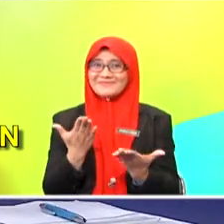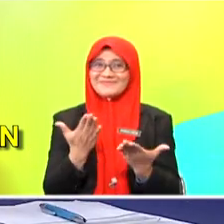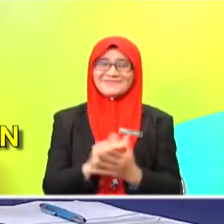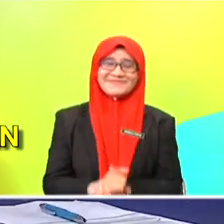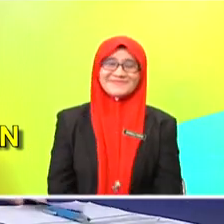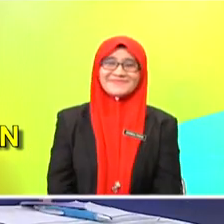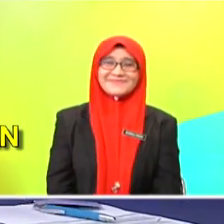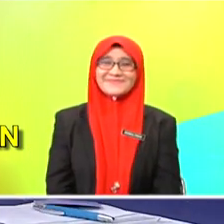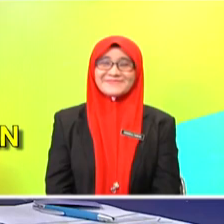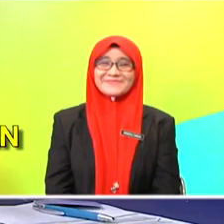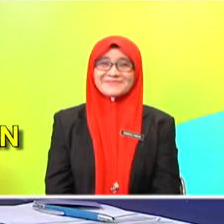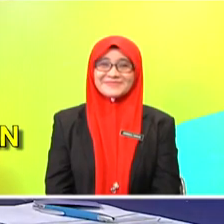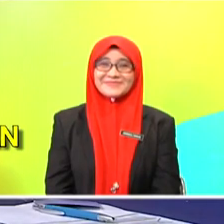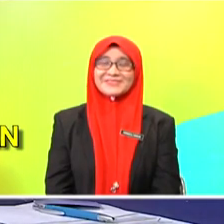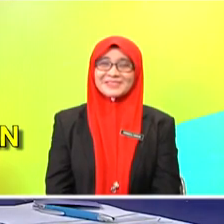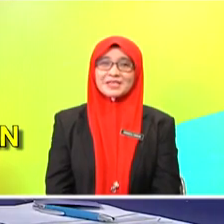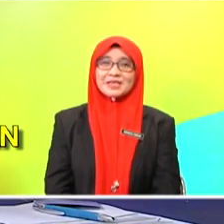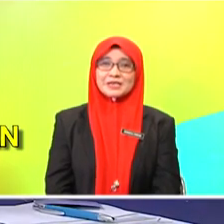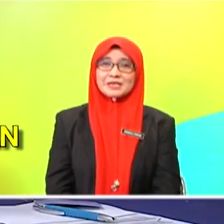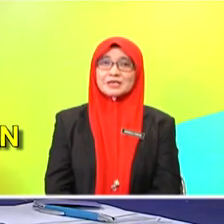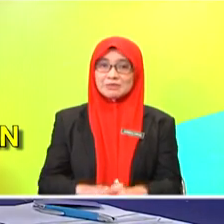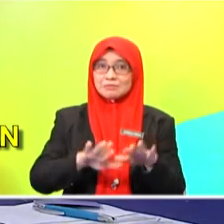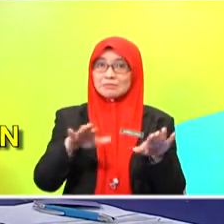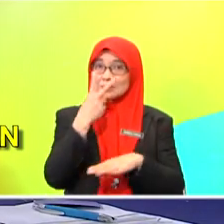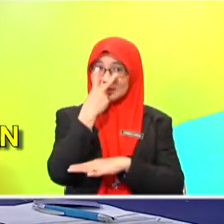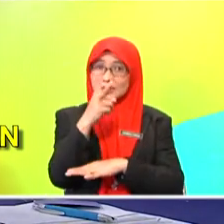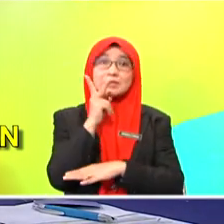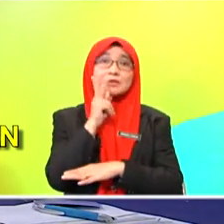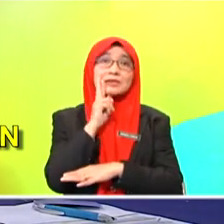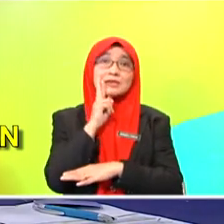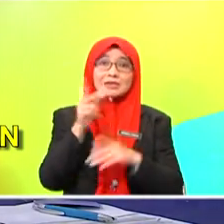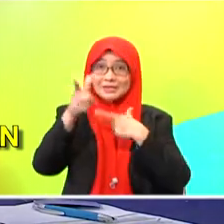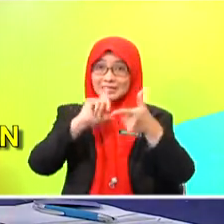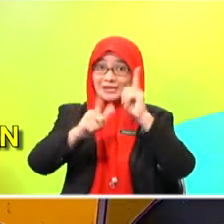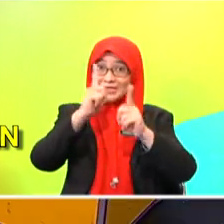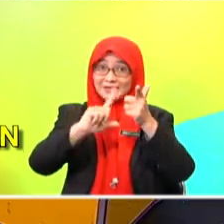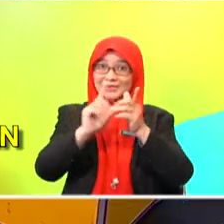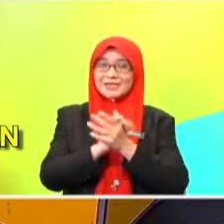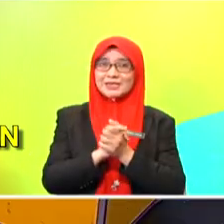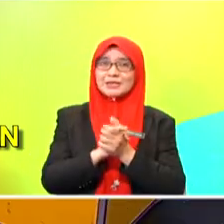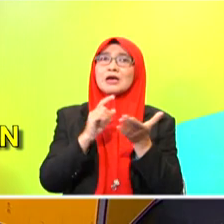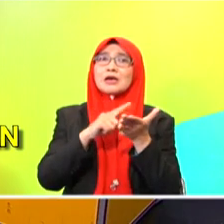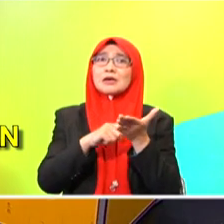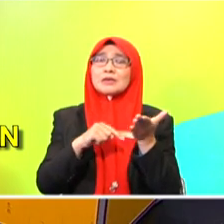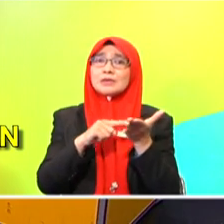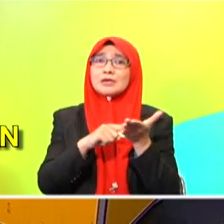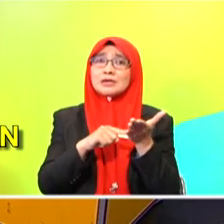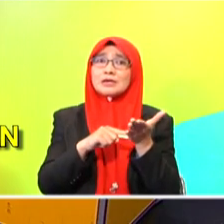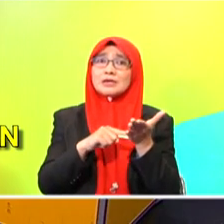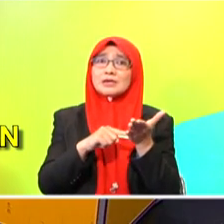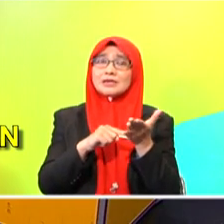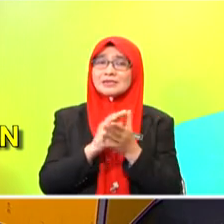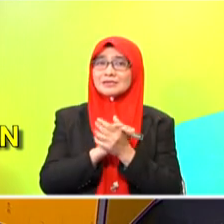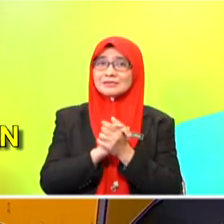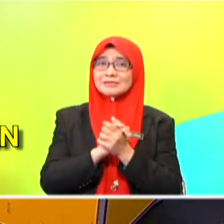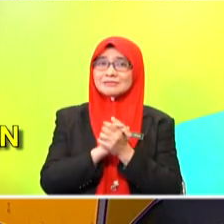agak gemuntah dalam hati saya ni. Saya cuba, cikgu. Dia macam tu. Dia macam tu. Bukan duyung. Bukan. Ikan paus.